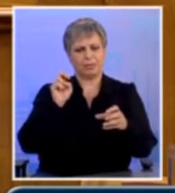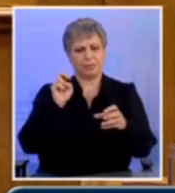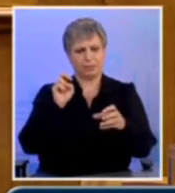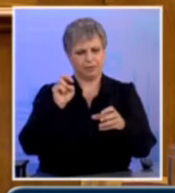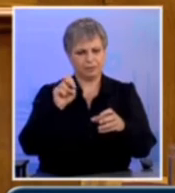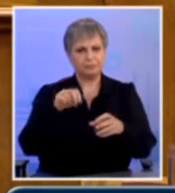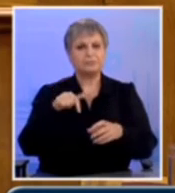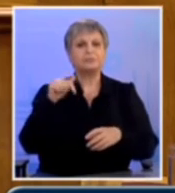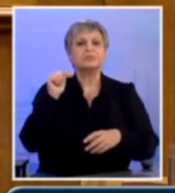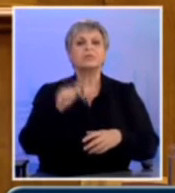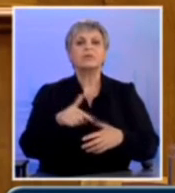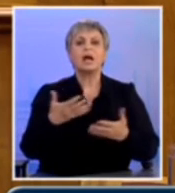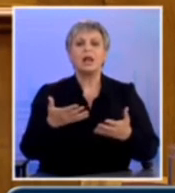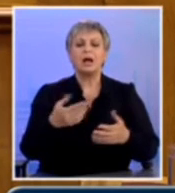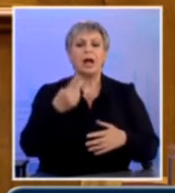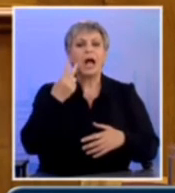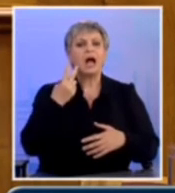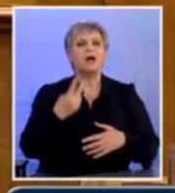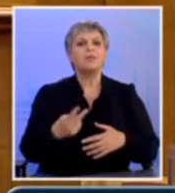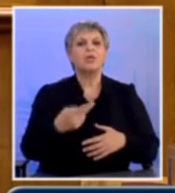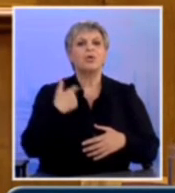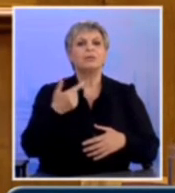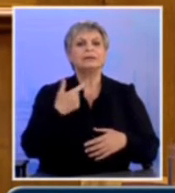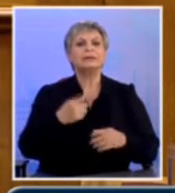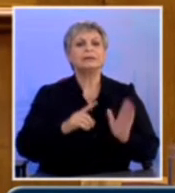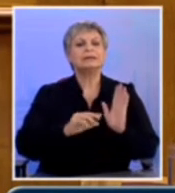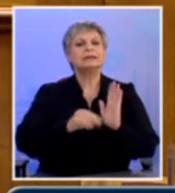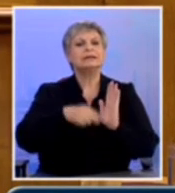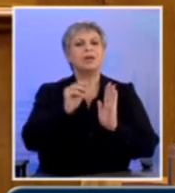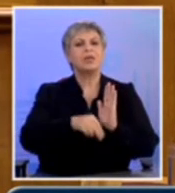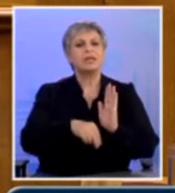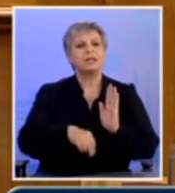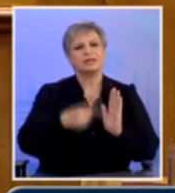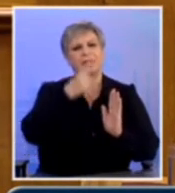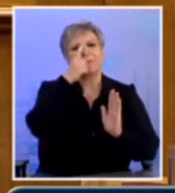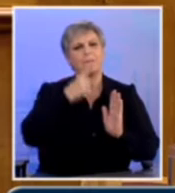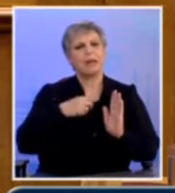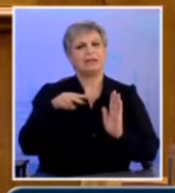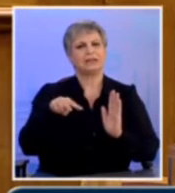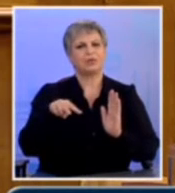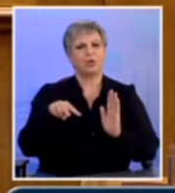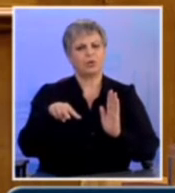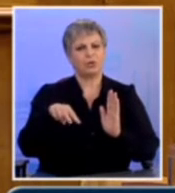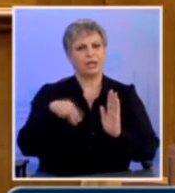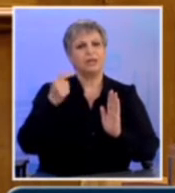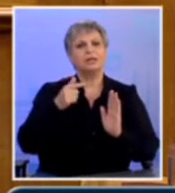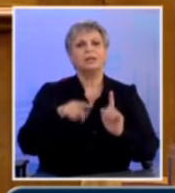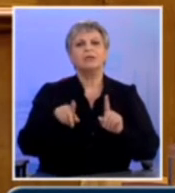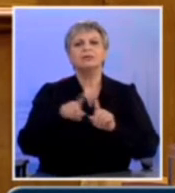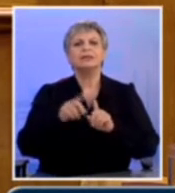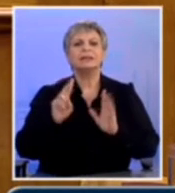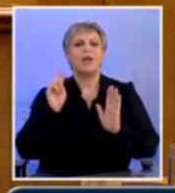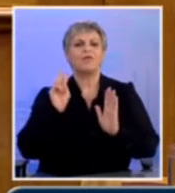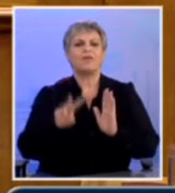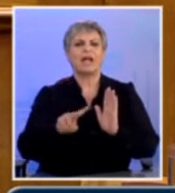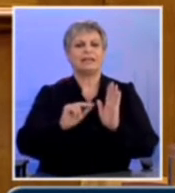κάποιος συνδυασμός των άρθρων της Συνθήκης Λισαβόνας σε συνδυασμό πάλι με τη σύμβαση της Βιέννης περί του